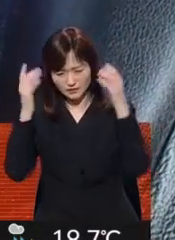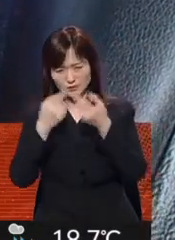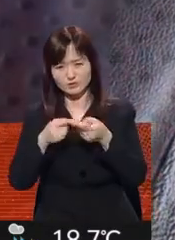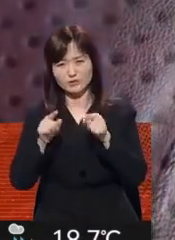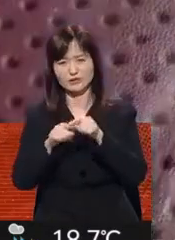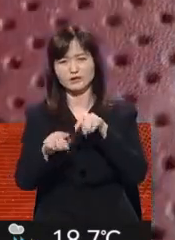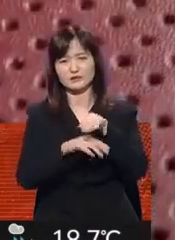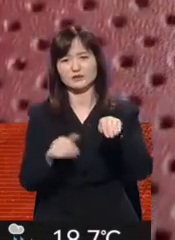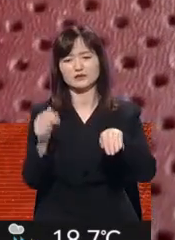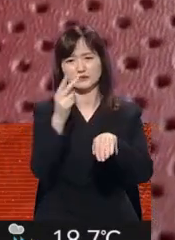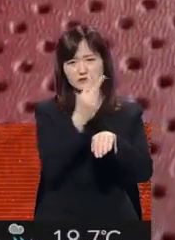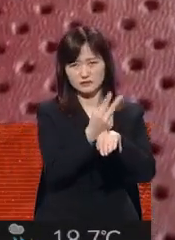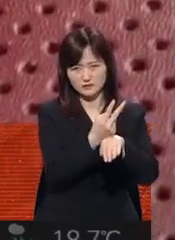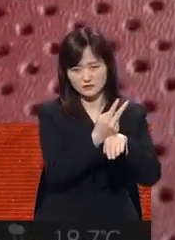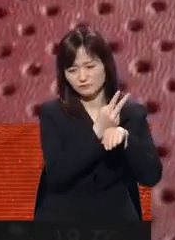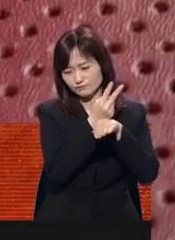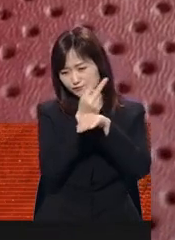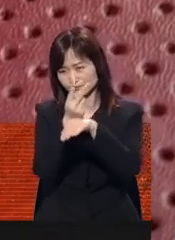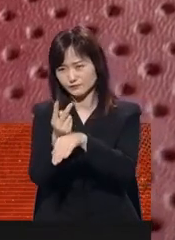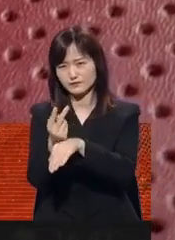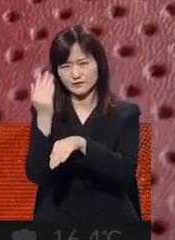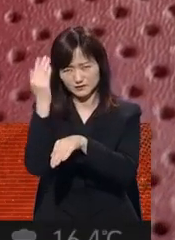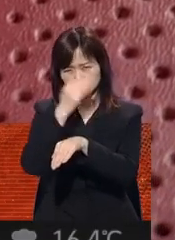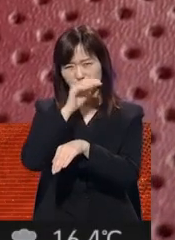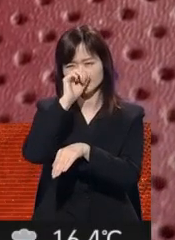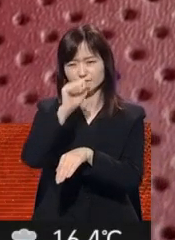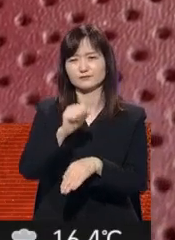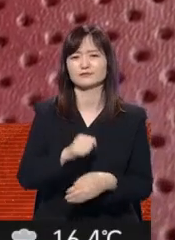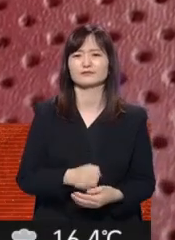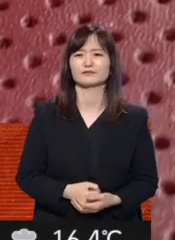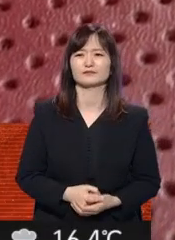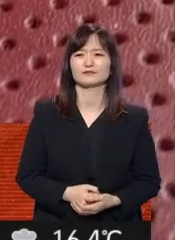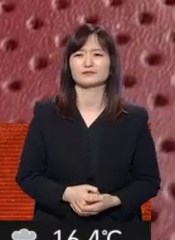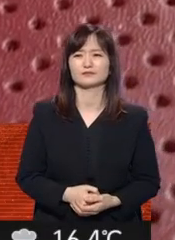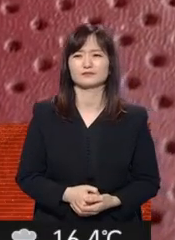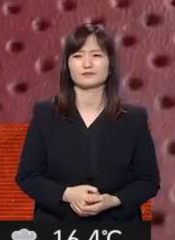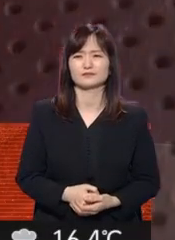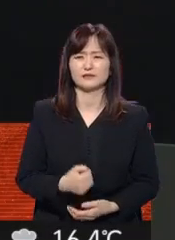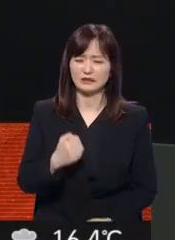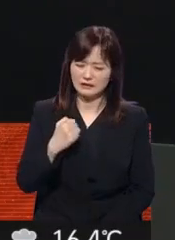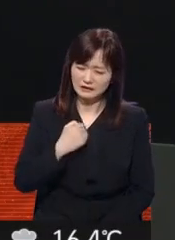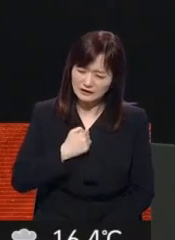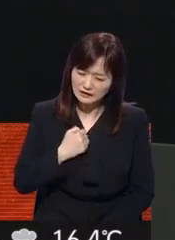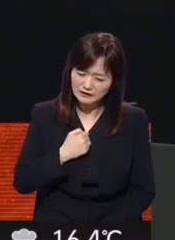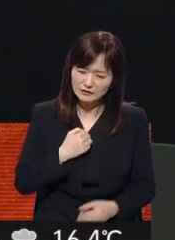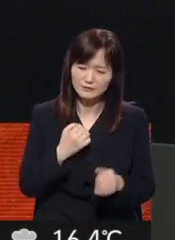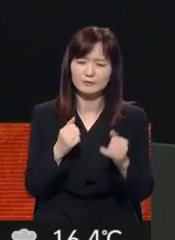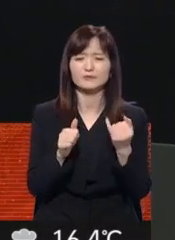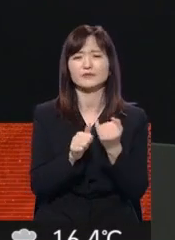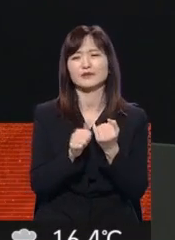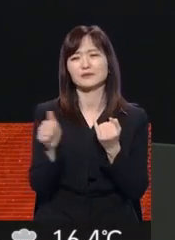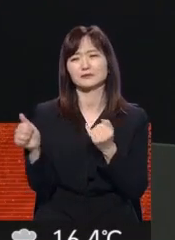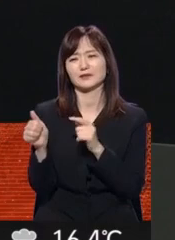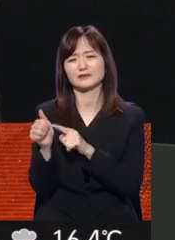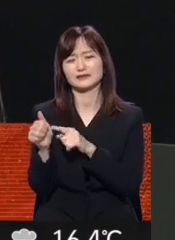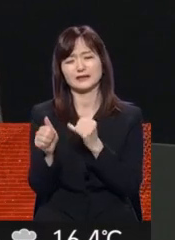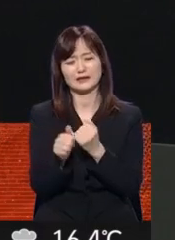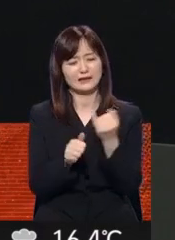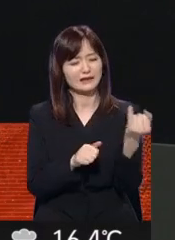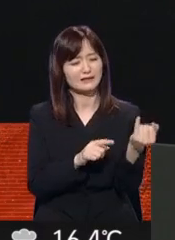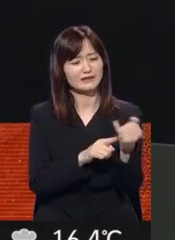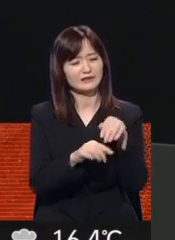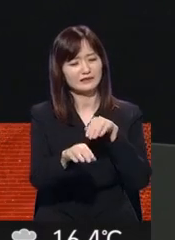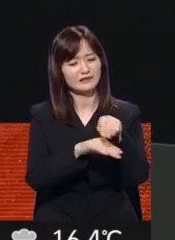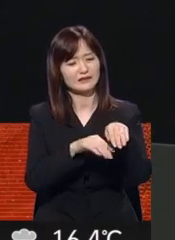환경이었으면 어떨까라는 말씀 드리겠습니다 아 진짜 오죽 답답했으면 남편분이 아내 저거를